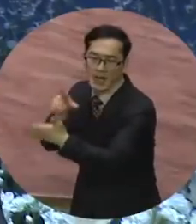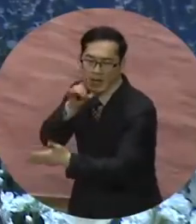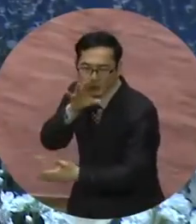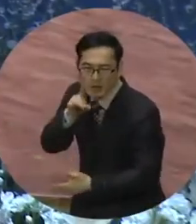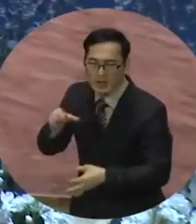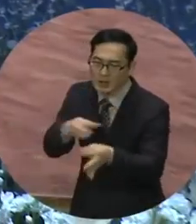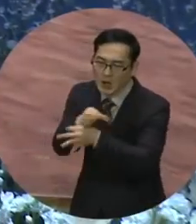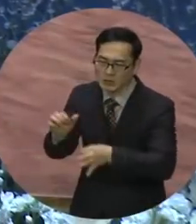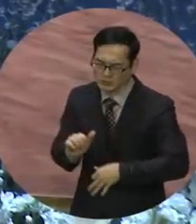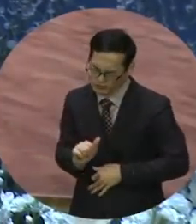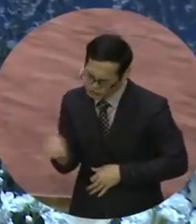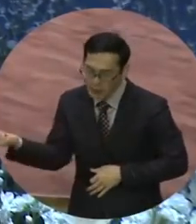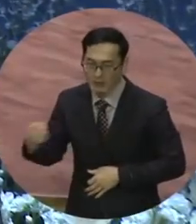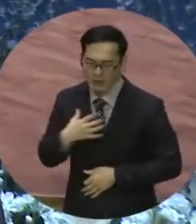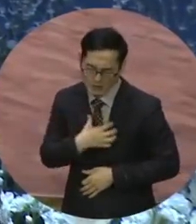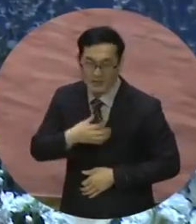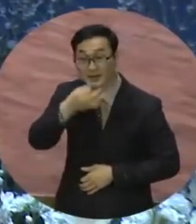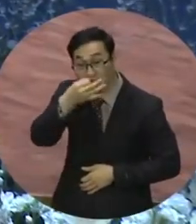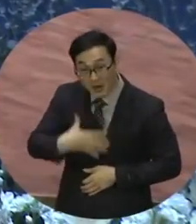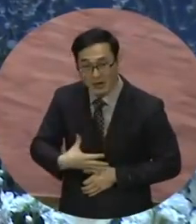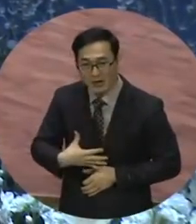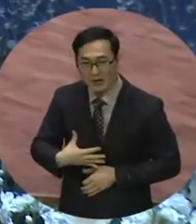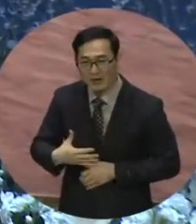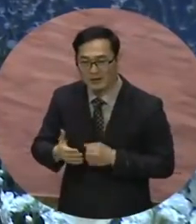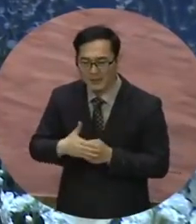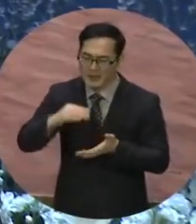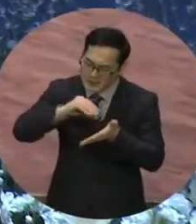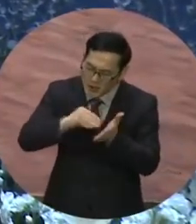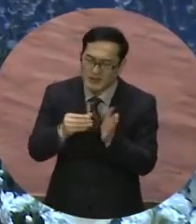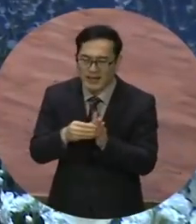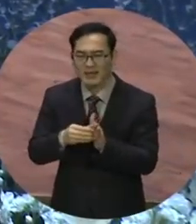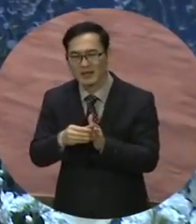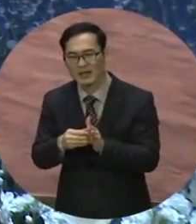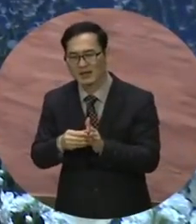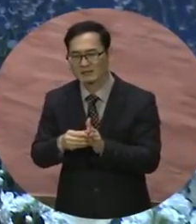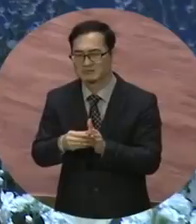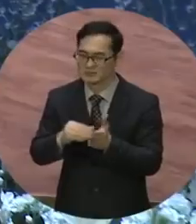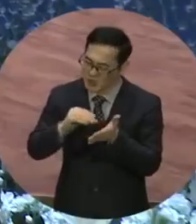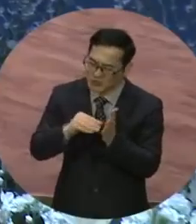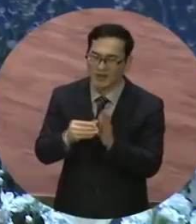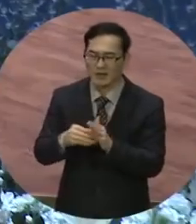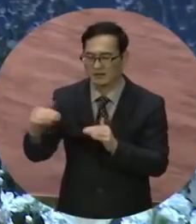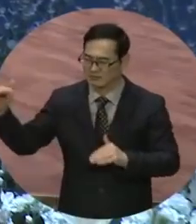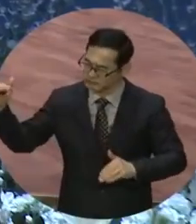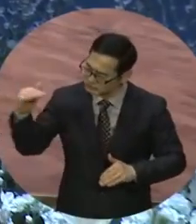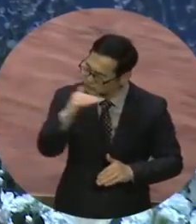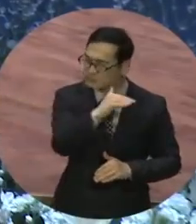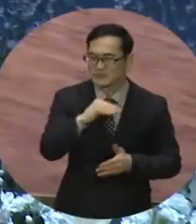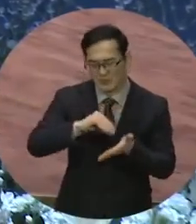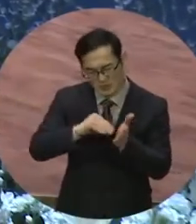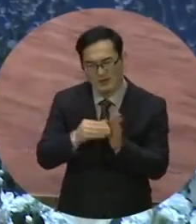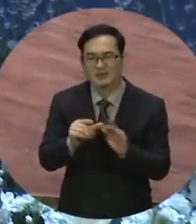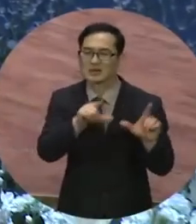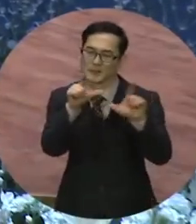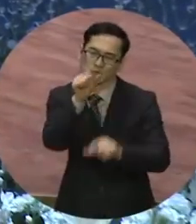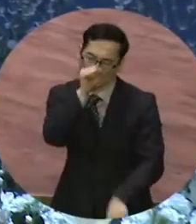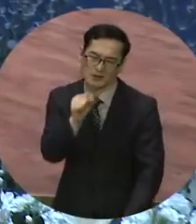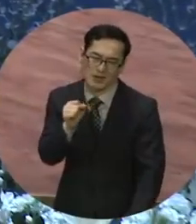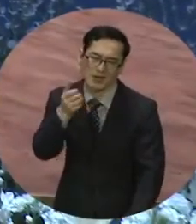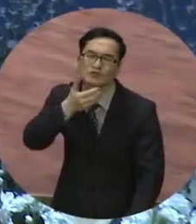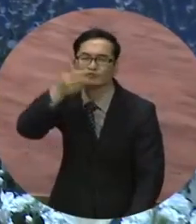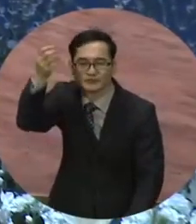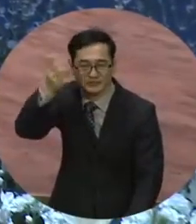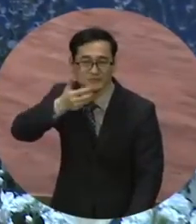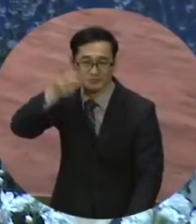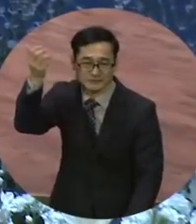맞추는 삶을 구사하는, 추구하는 내용이에요. 젊은이들의 현실적 아픔이 담긴 시대의 표현이에요. 요즘